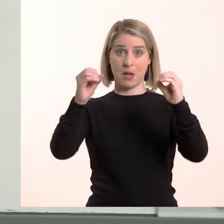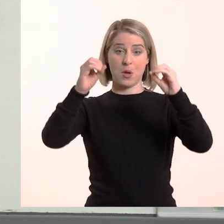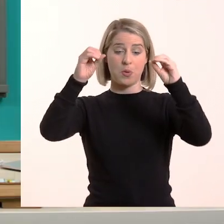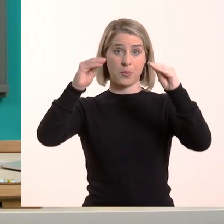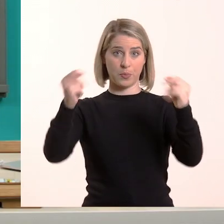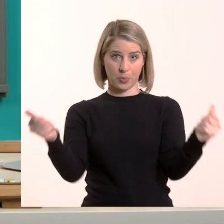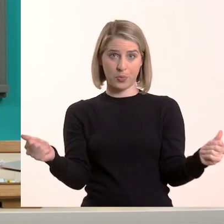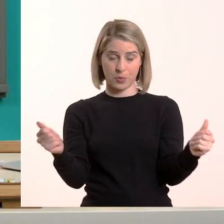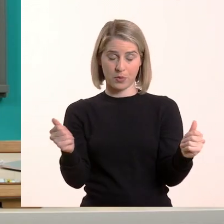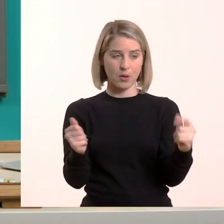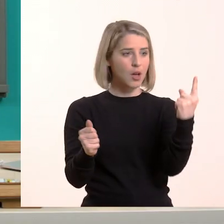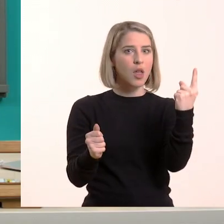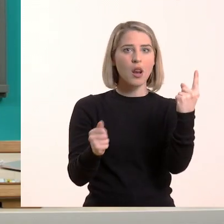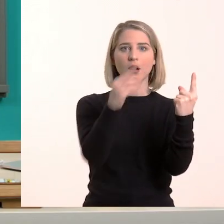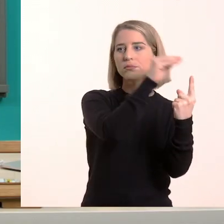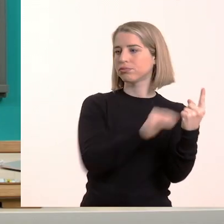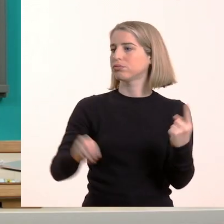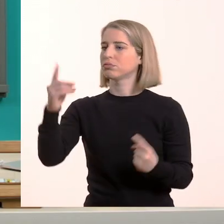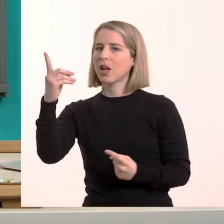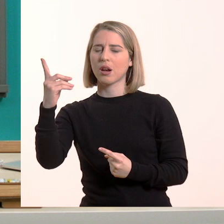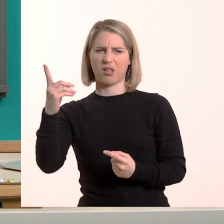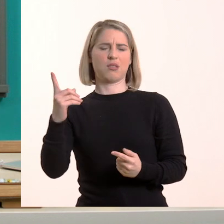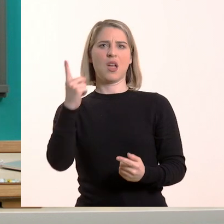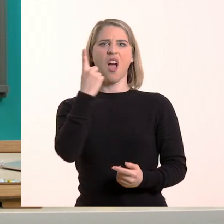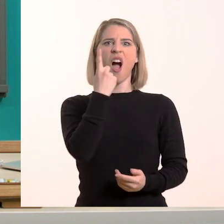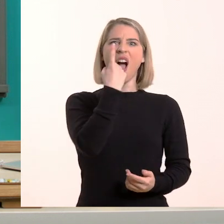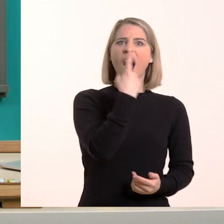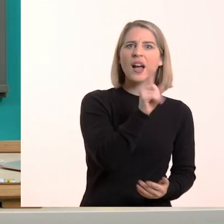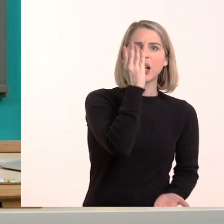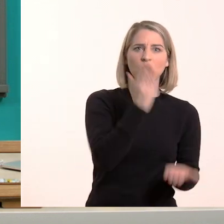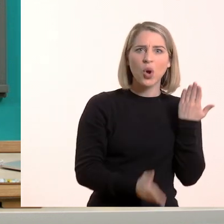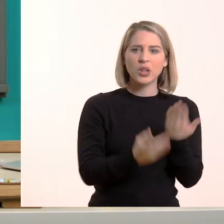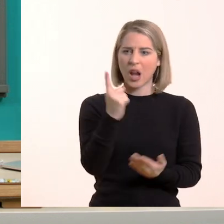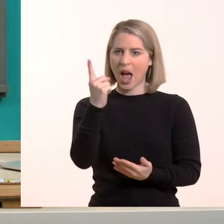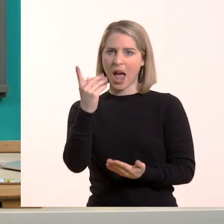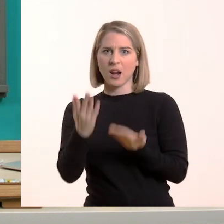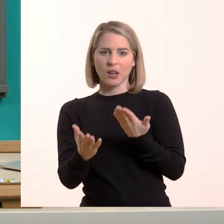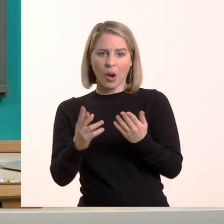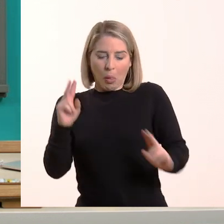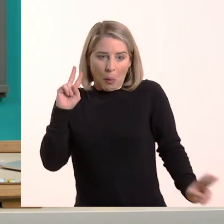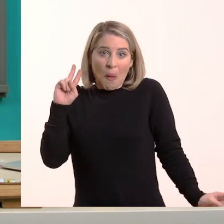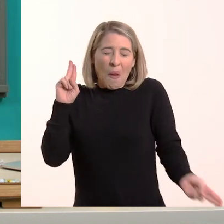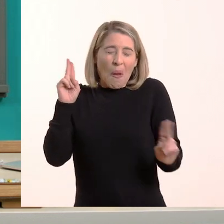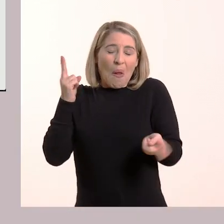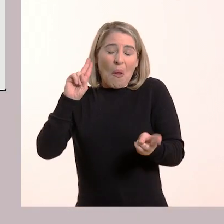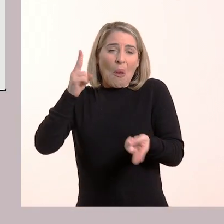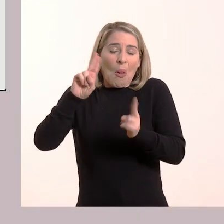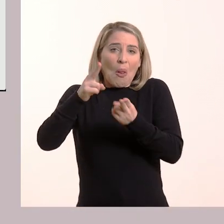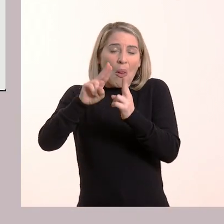κιλό. Καλέ, από 100 κιλά 1 κιλό τον έκανε το Γιώργο. Τον συρρήκνωσε. Τόσο έγινε. Σε μια ταινία που είχα δει